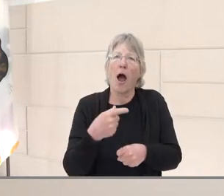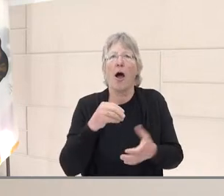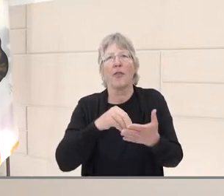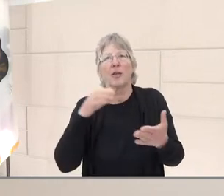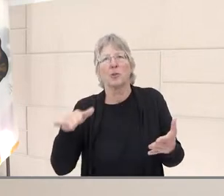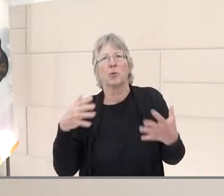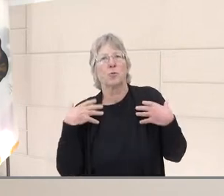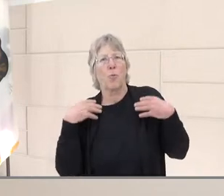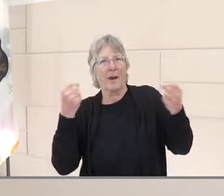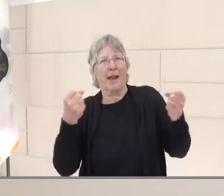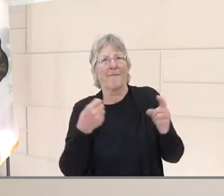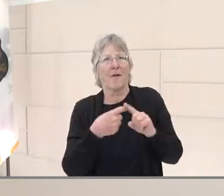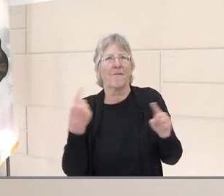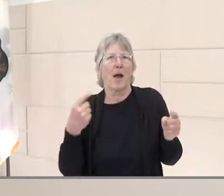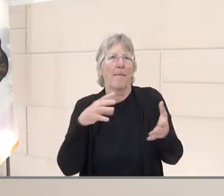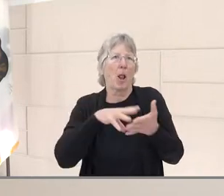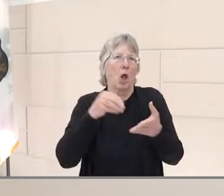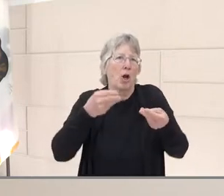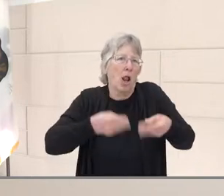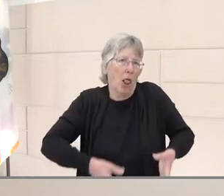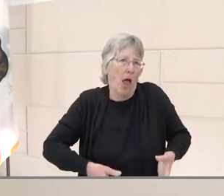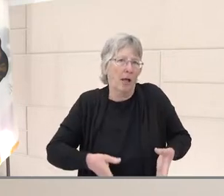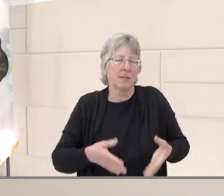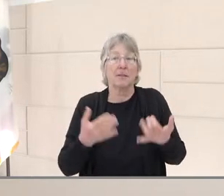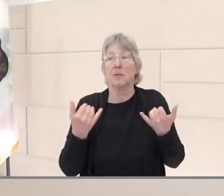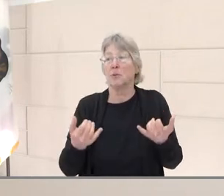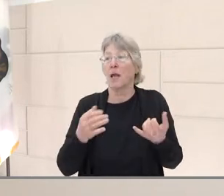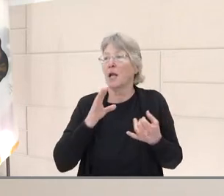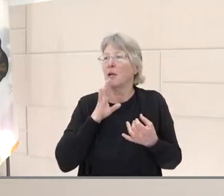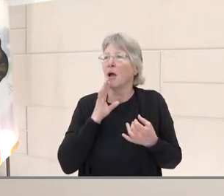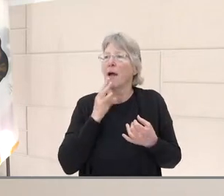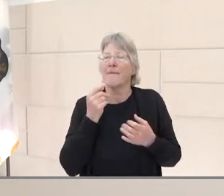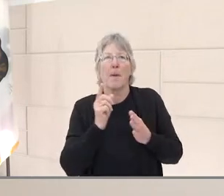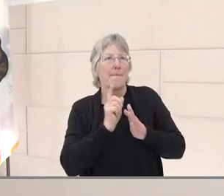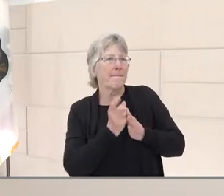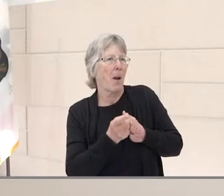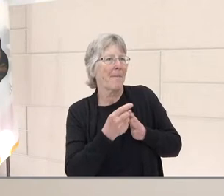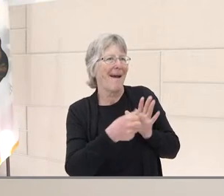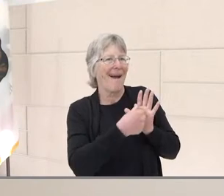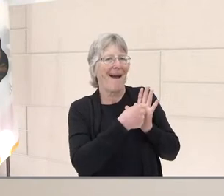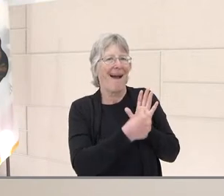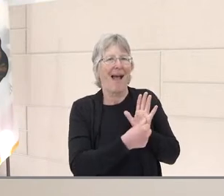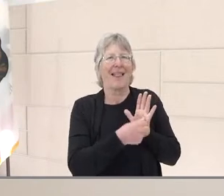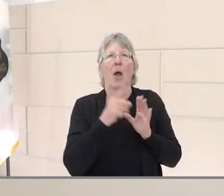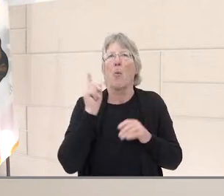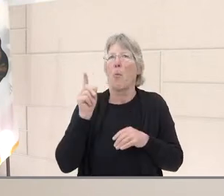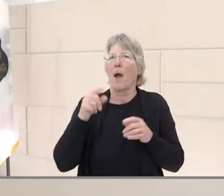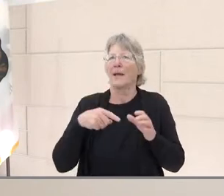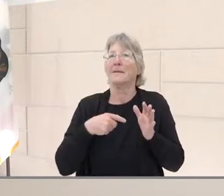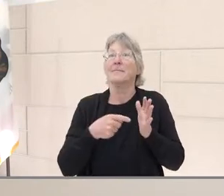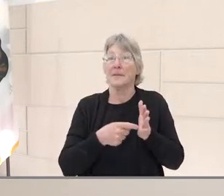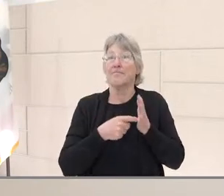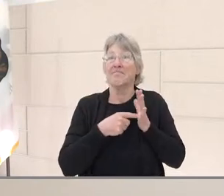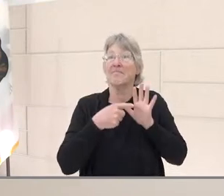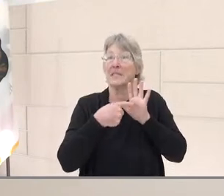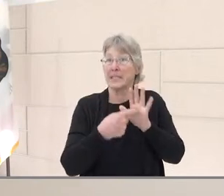ន់គេអ្វីដែលយើងចង់ធ្វើថ្ងៃនេះគឺយើងចង់និយាយអំពីចំណុចដូចឧទាហរណ៍ដូច